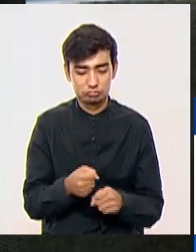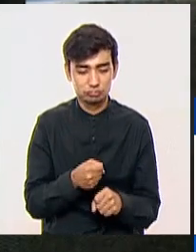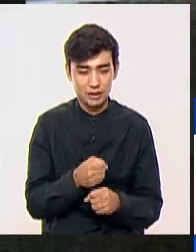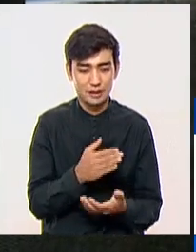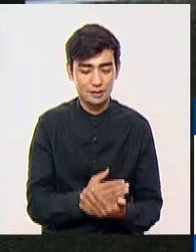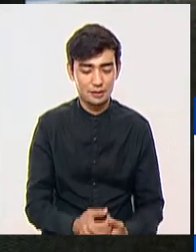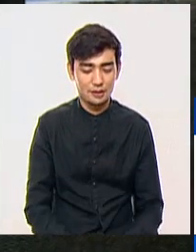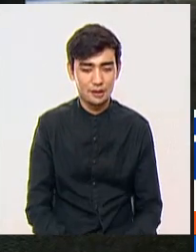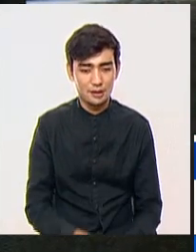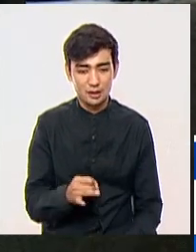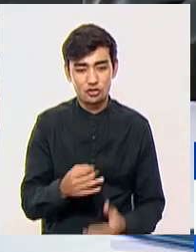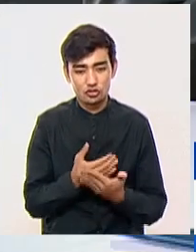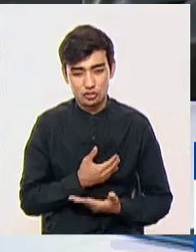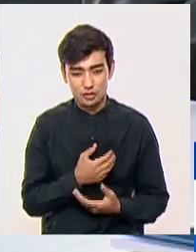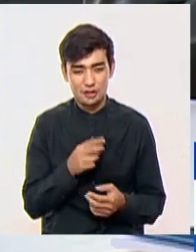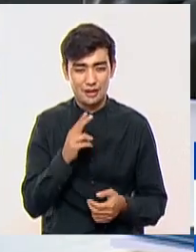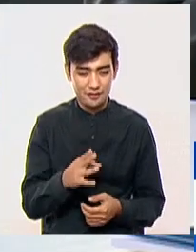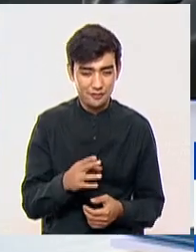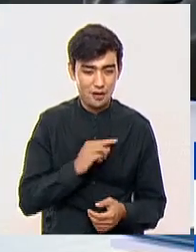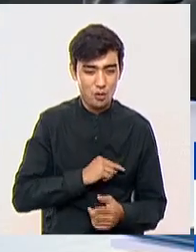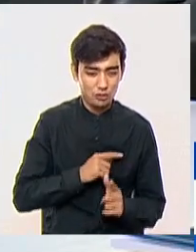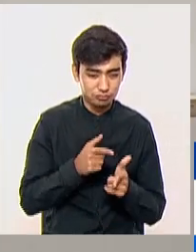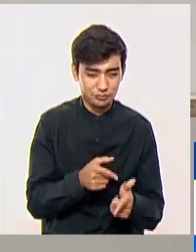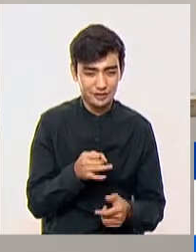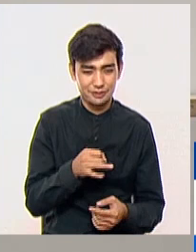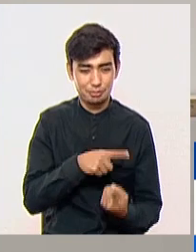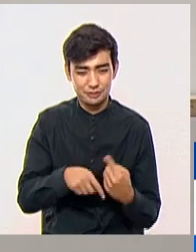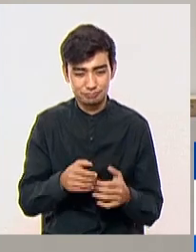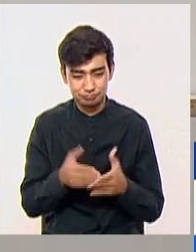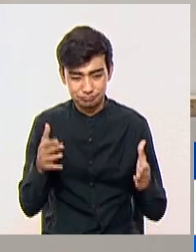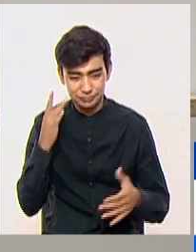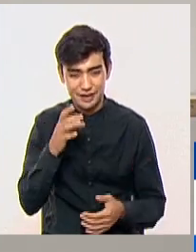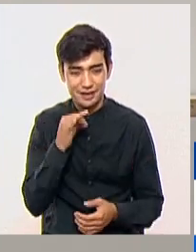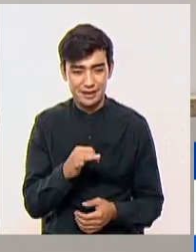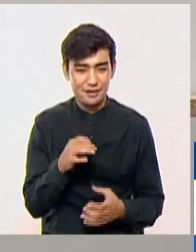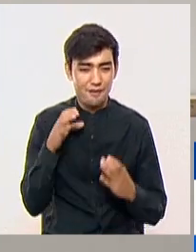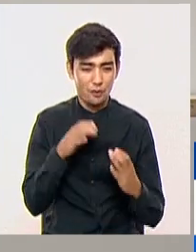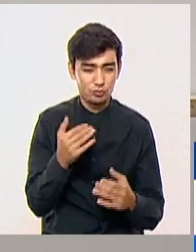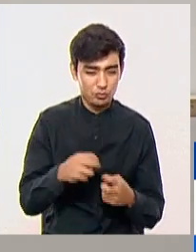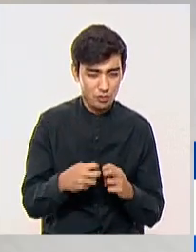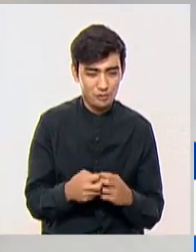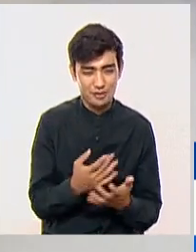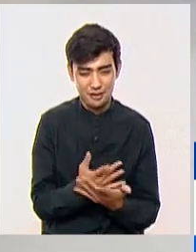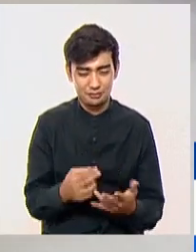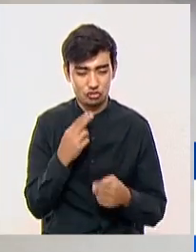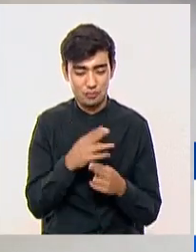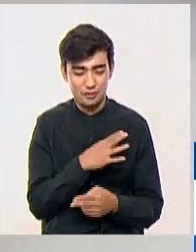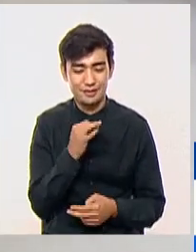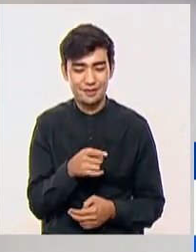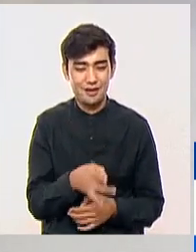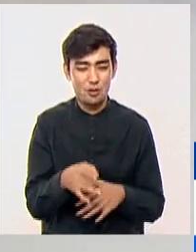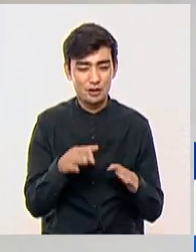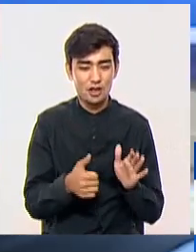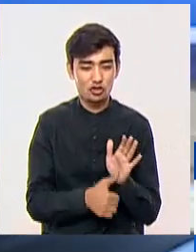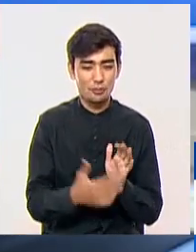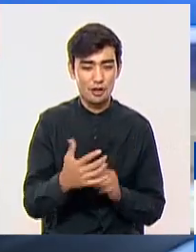жатыр. Тургундар көбүнө баспана, жумушка орналасуу, кәсибин кеңейтүү, инфрақұрылым, қоғамдық көлік мәселелерін көтерді. Бұл бойынша аудандағы